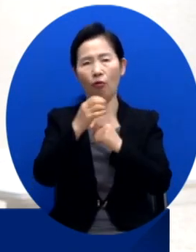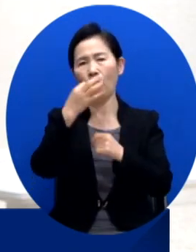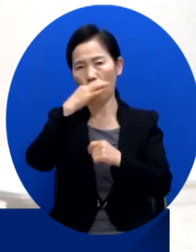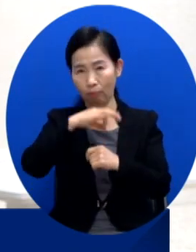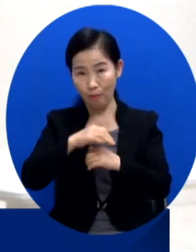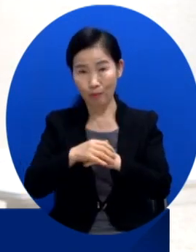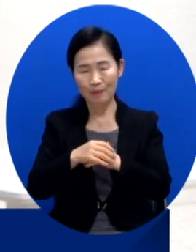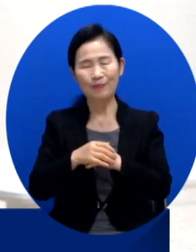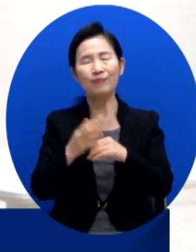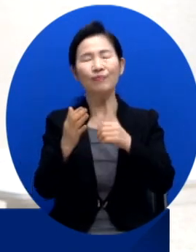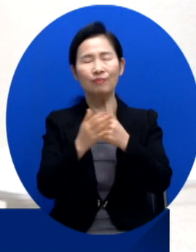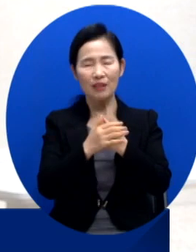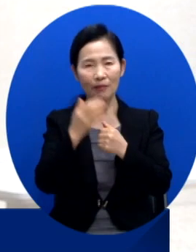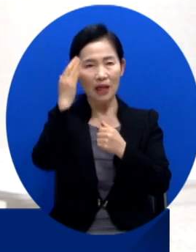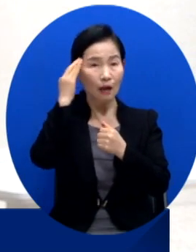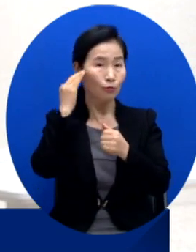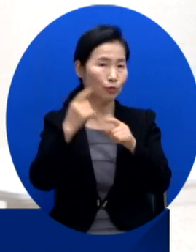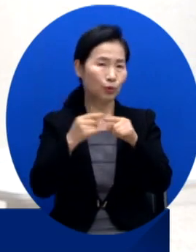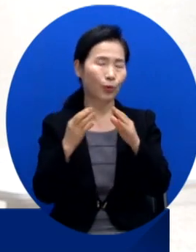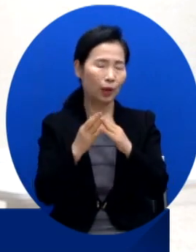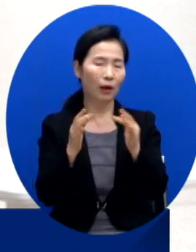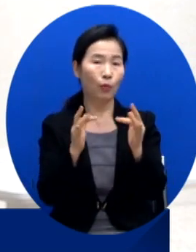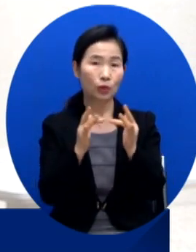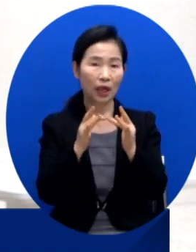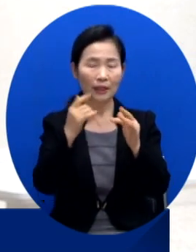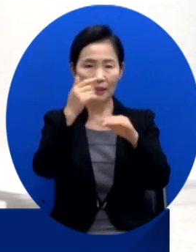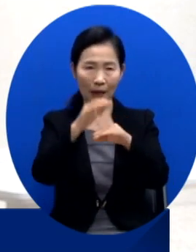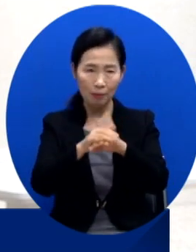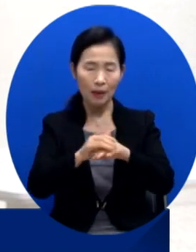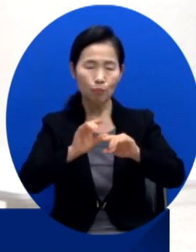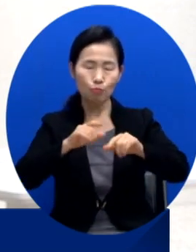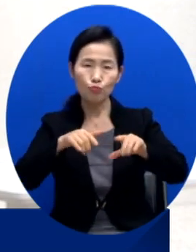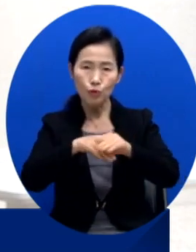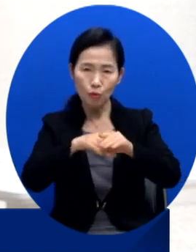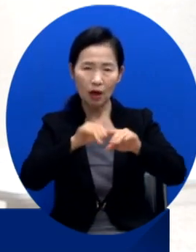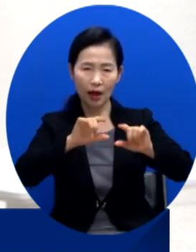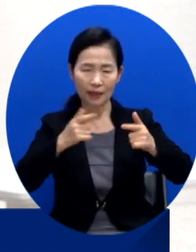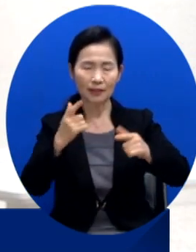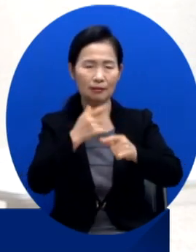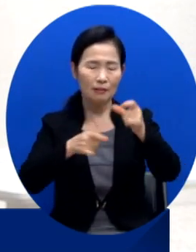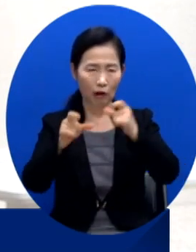한국교회가 온라인으로 할 수 있는 좋은 문화들을 많이 창출하고 확산해서